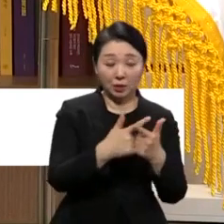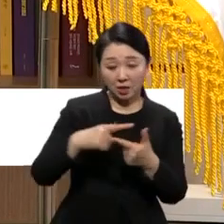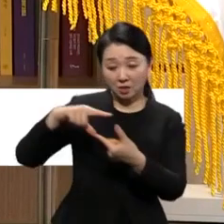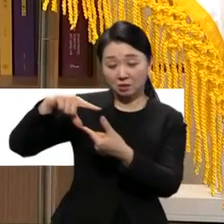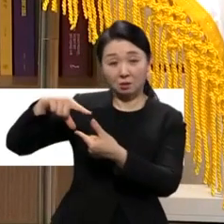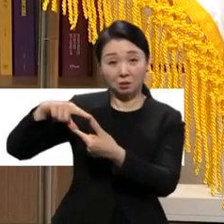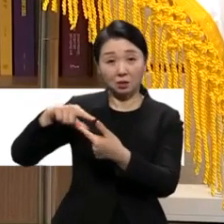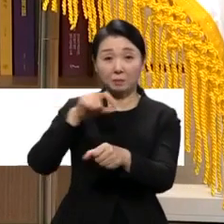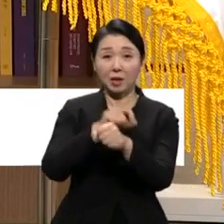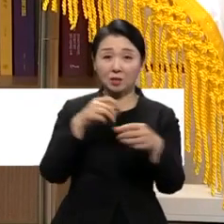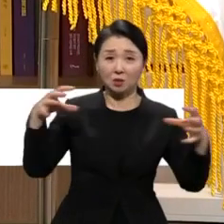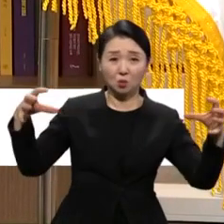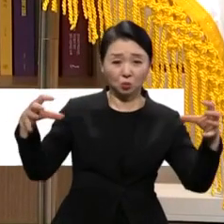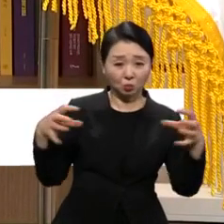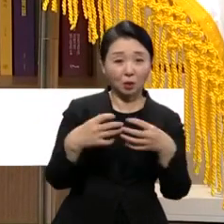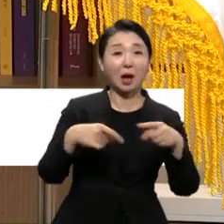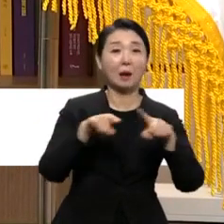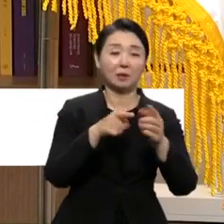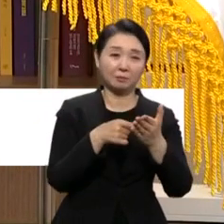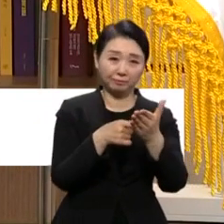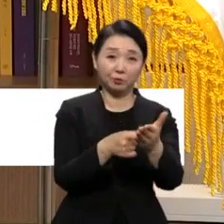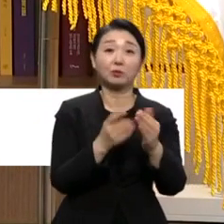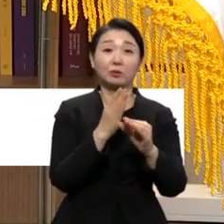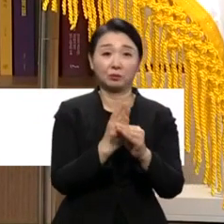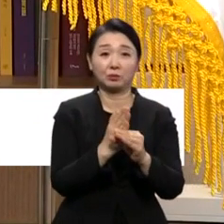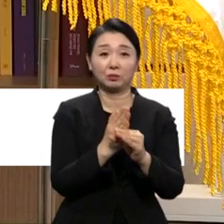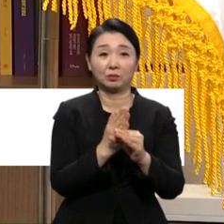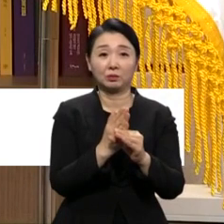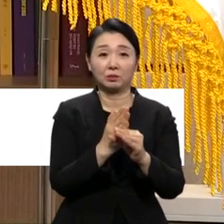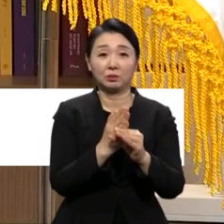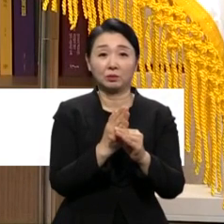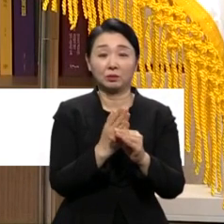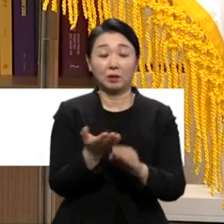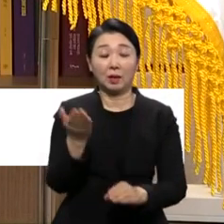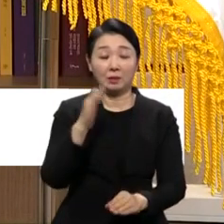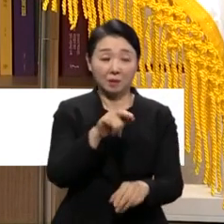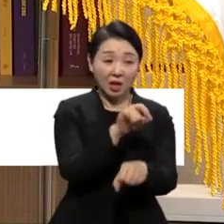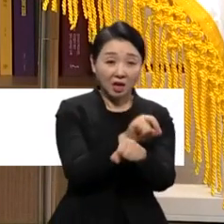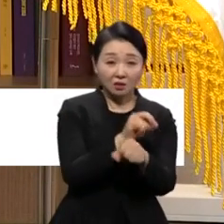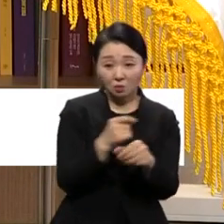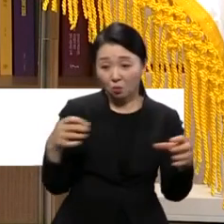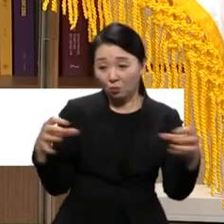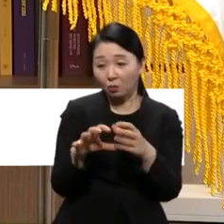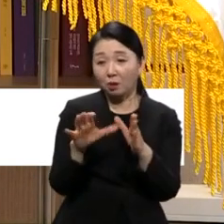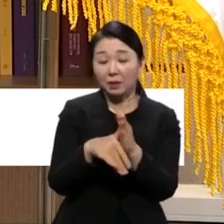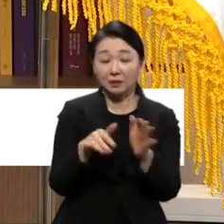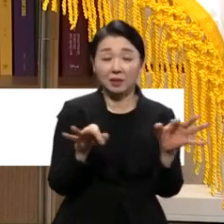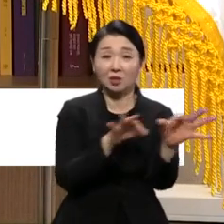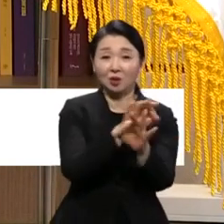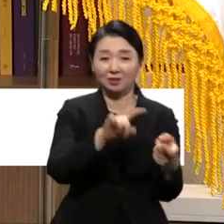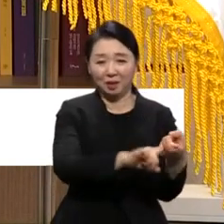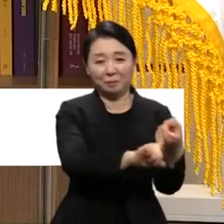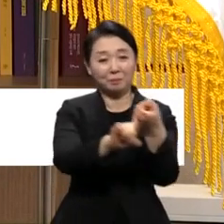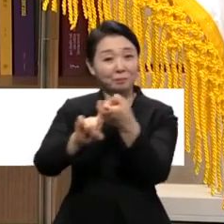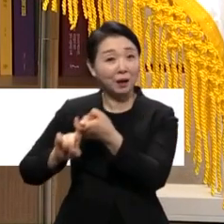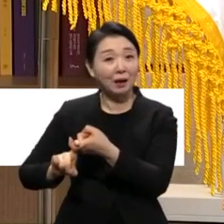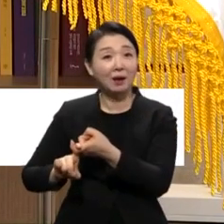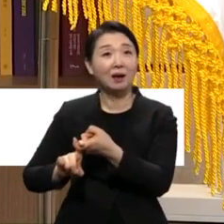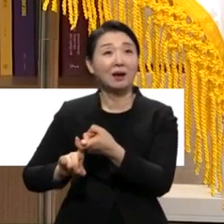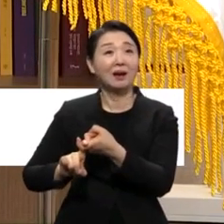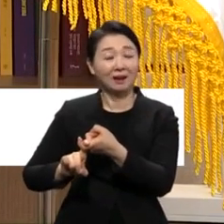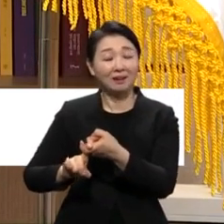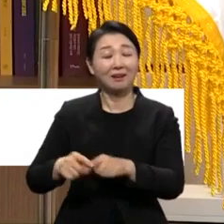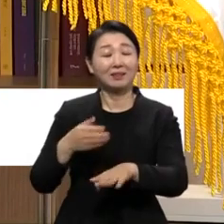경남은 행정통합도 지금 함께 추진을 하고 있습니다. 그런데 행정통합은 경제동맹하고는 또 다른 여러